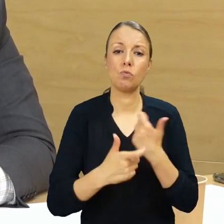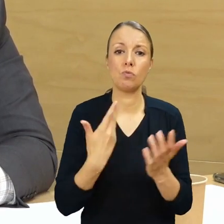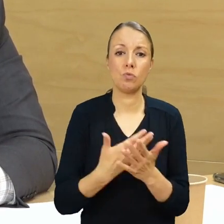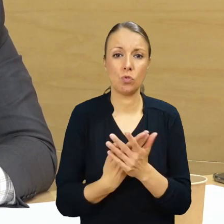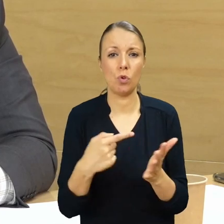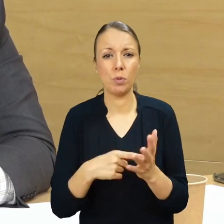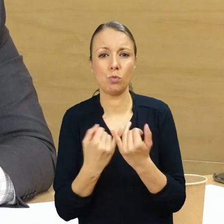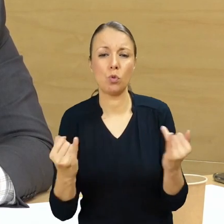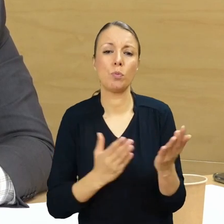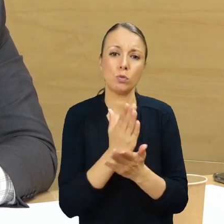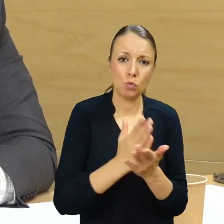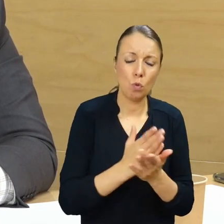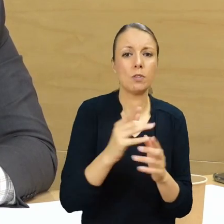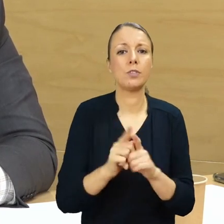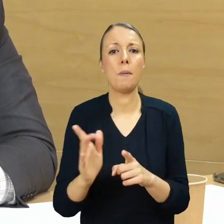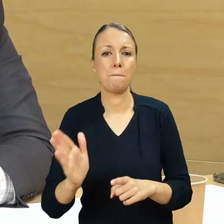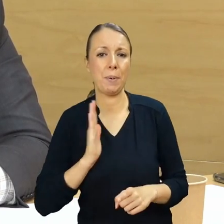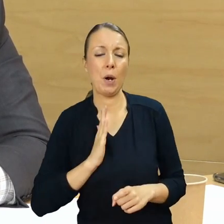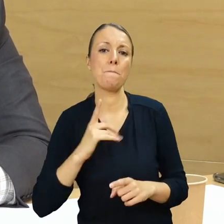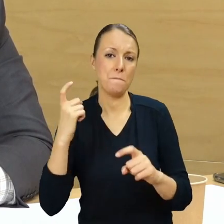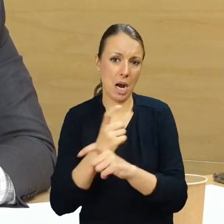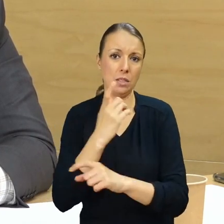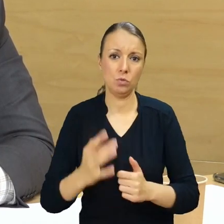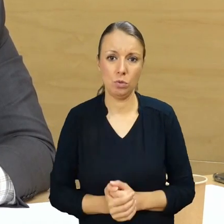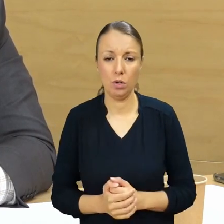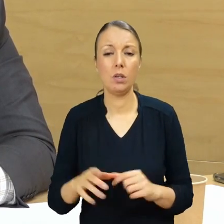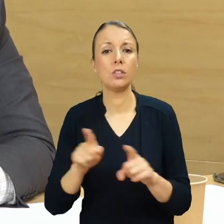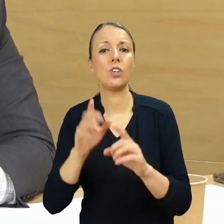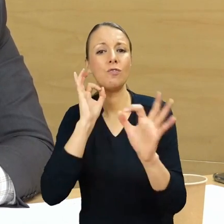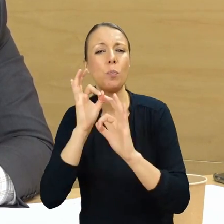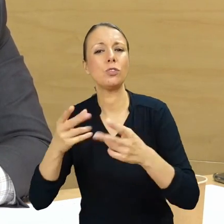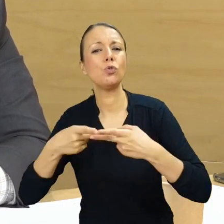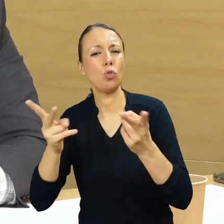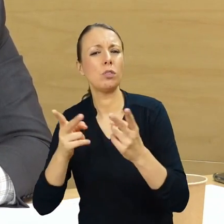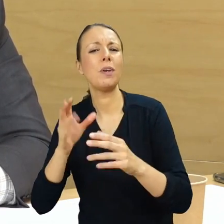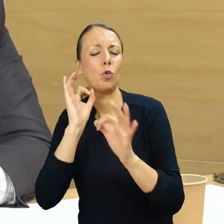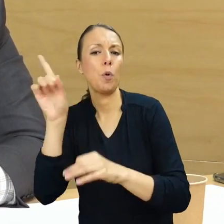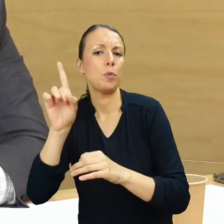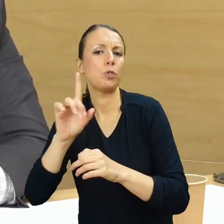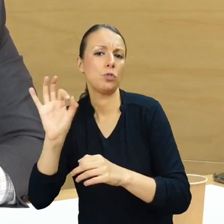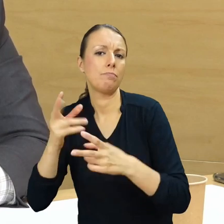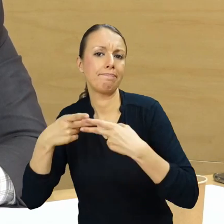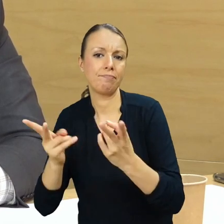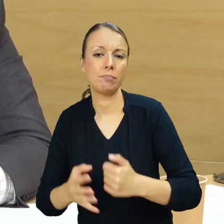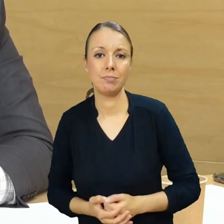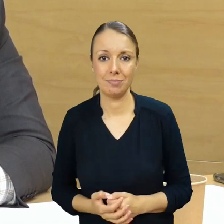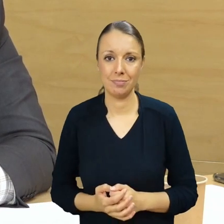i bezpieczeństwa państwa, a dostęp do informacji publicznej. To był